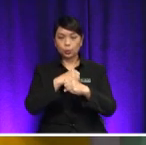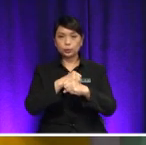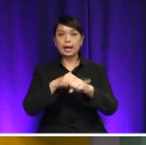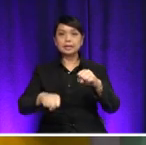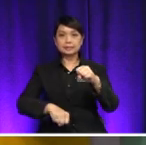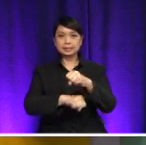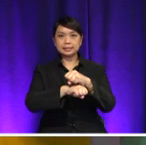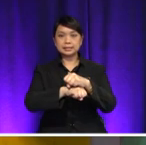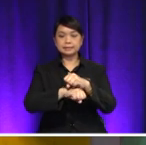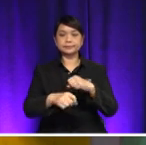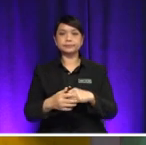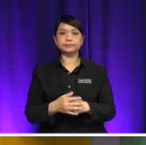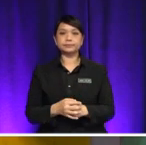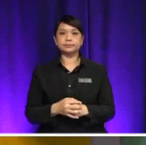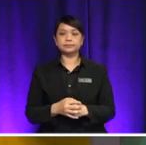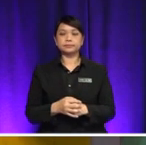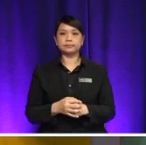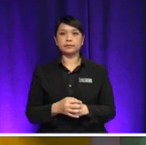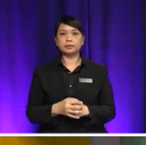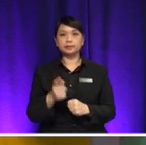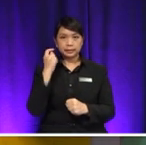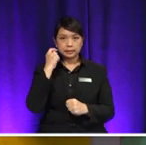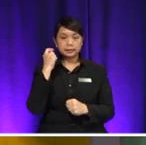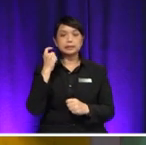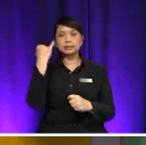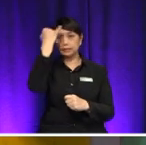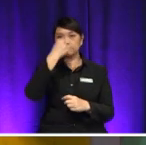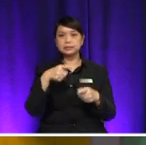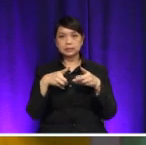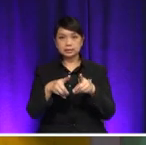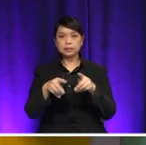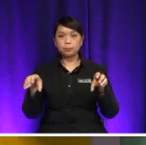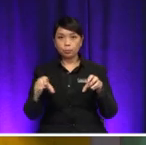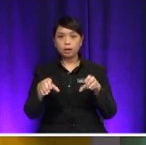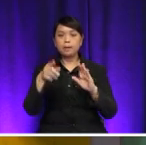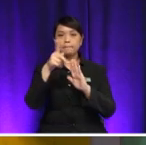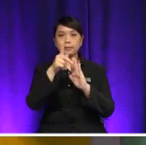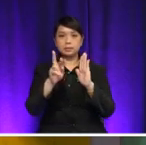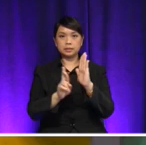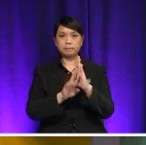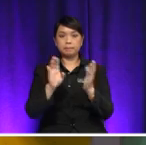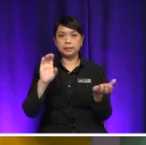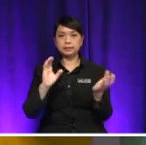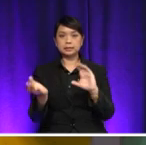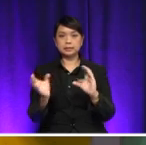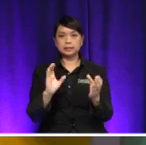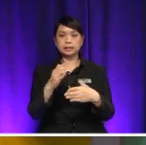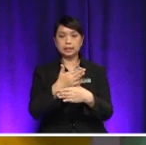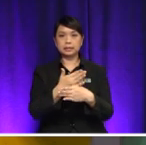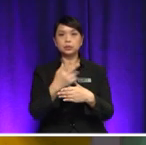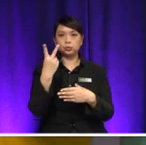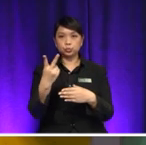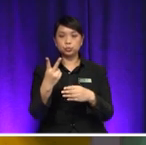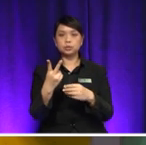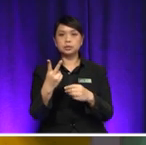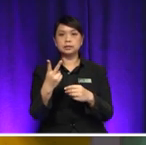sebagai contoh tadilah Irfan sedang membuat perbandingan di antara dua tempo masa diantara kedua data tersebut sama ada naik